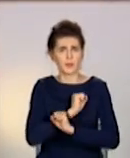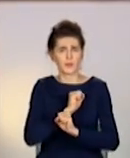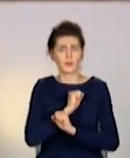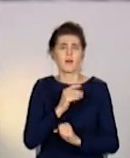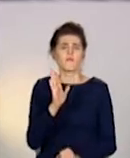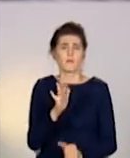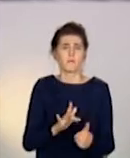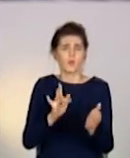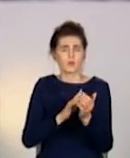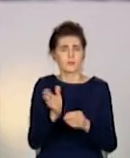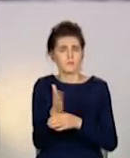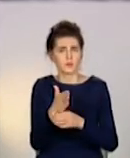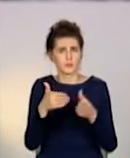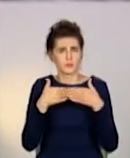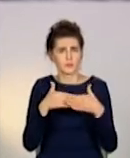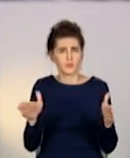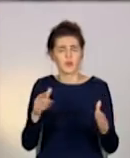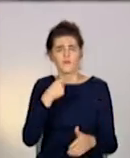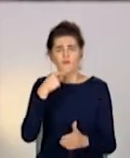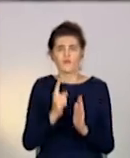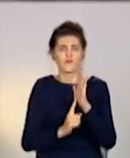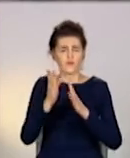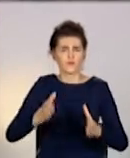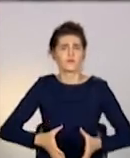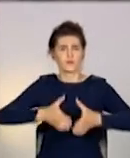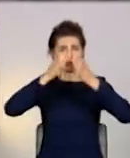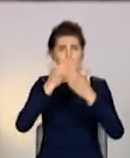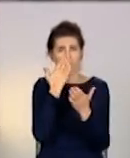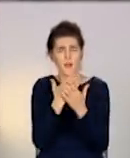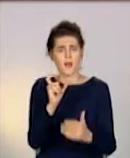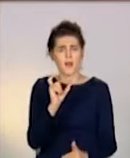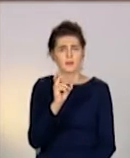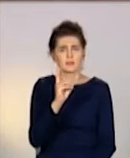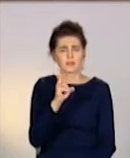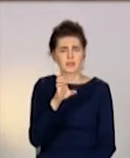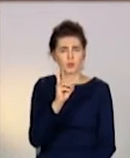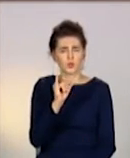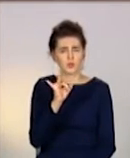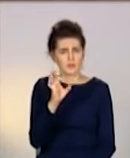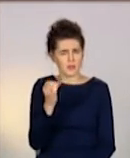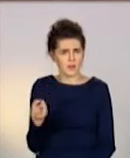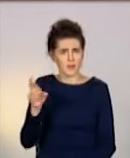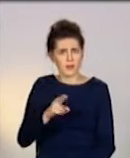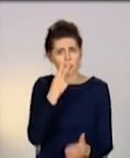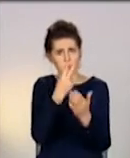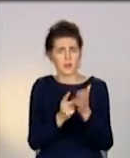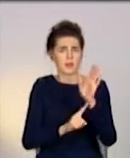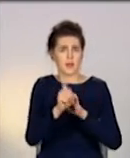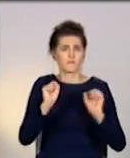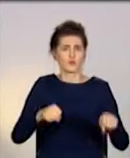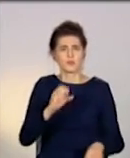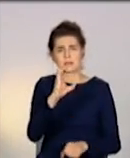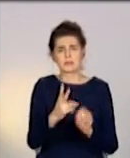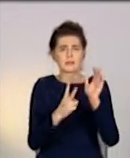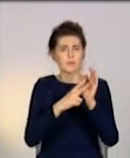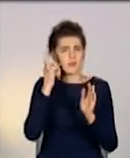Маріуполі працює креативний простір «Вежа». Тут організовують нетипові екскурсії містом для школярів від 7 років. На період канікул